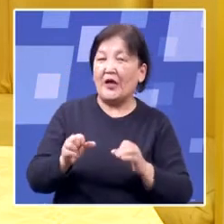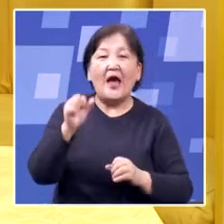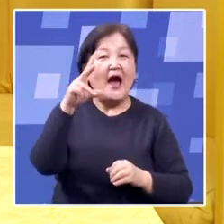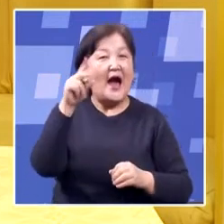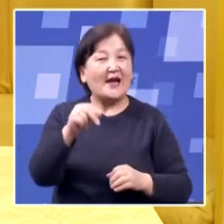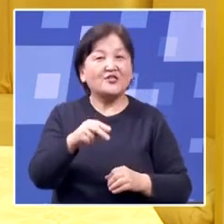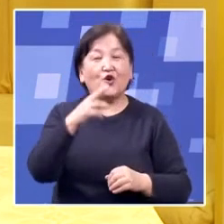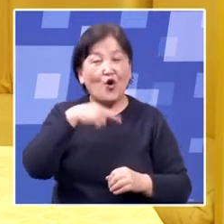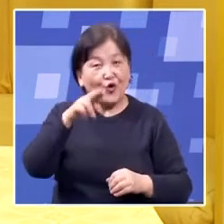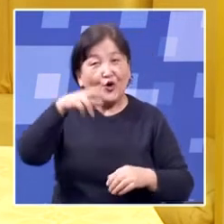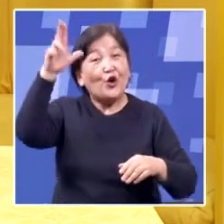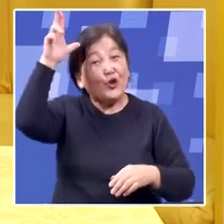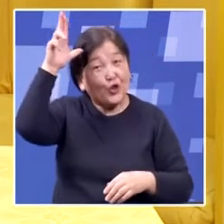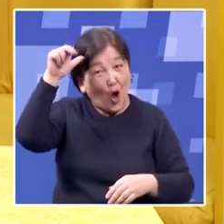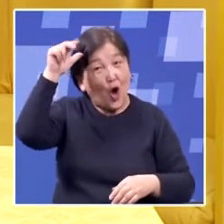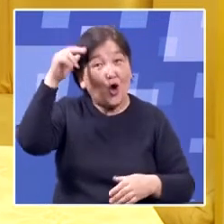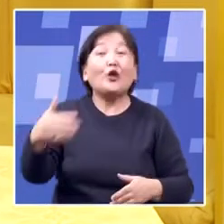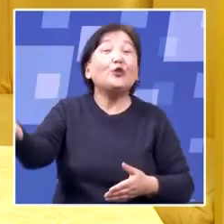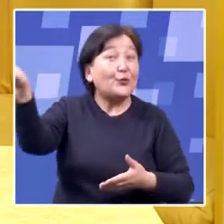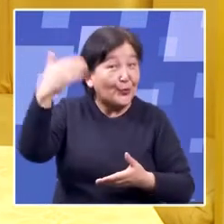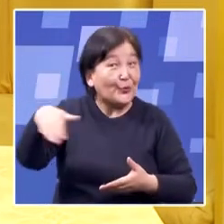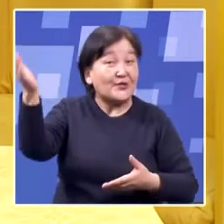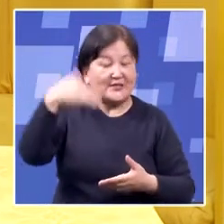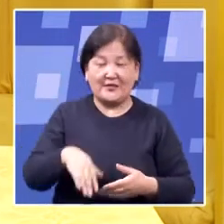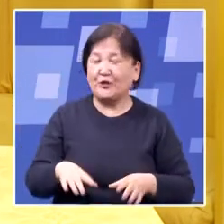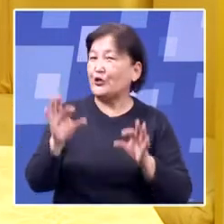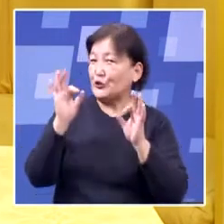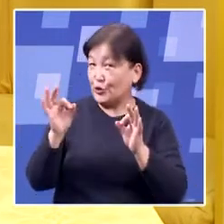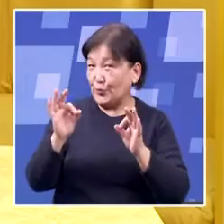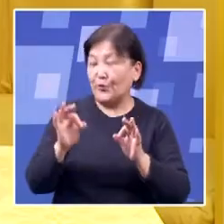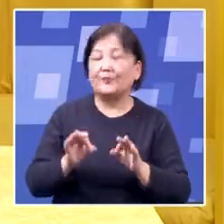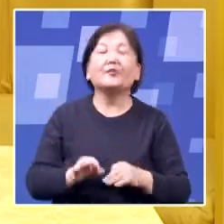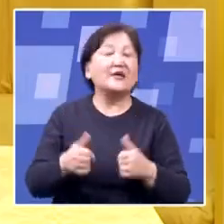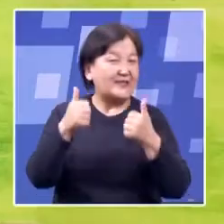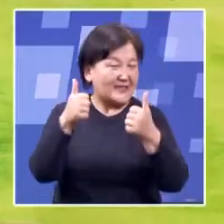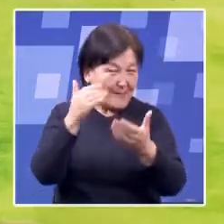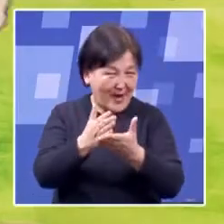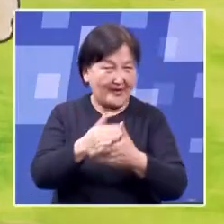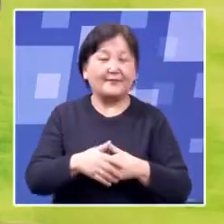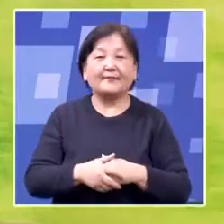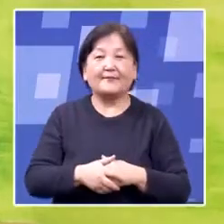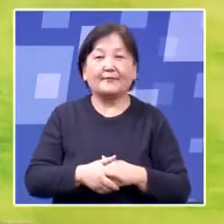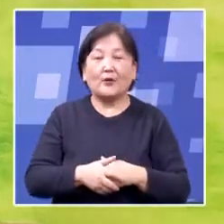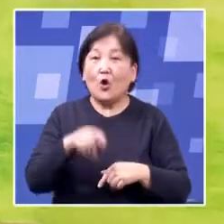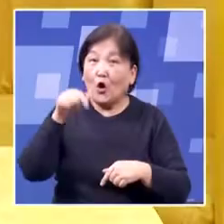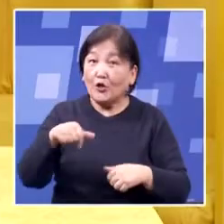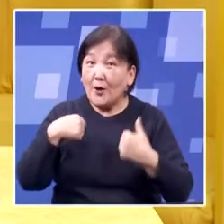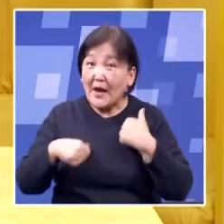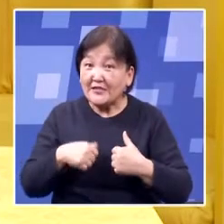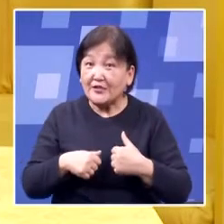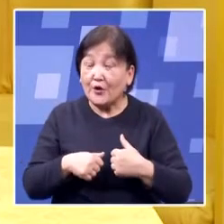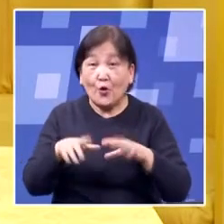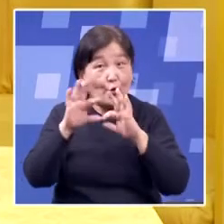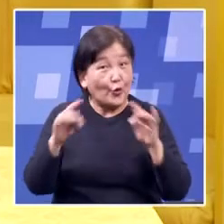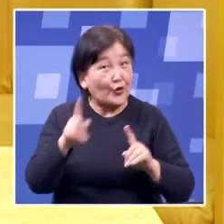Оо зөв. Ач охин нохойг дуудсан. Зөв хүүхдүүд ээ. За, сайн байна. Одоо